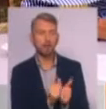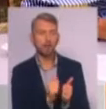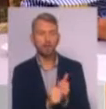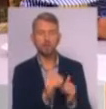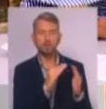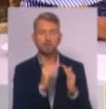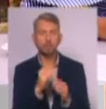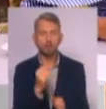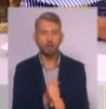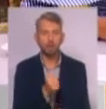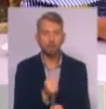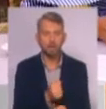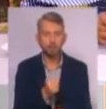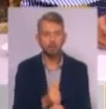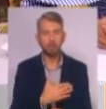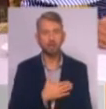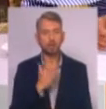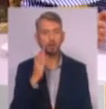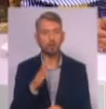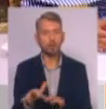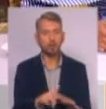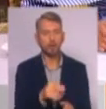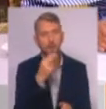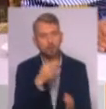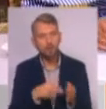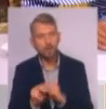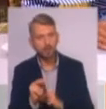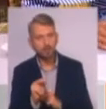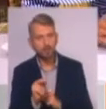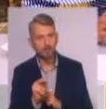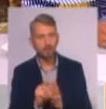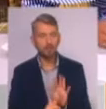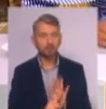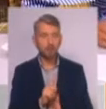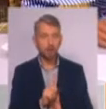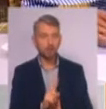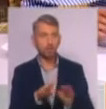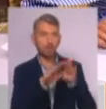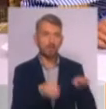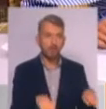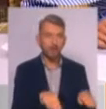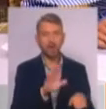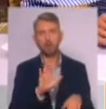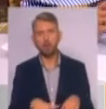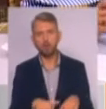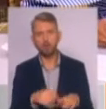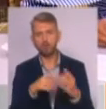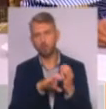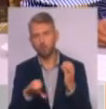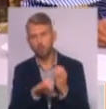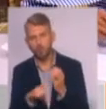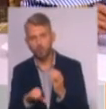будинком напрацьовуємо наші подальші кроки покращення, як то кажуть. Спочатку дах, потім інженерні мережі,